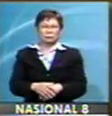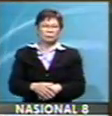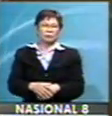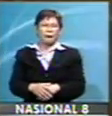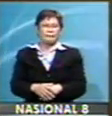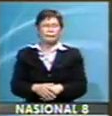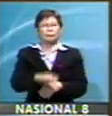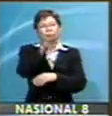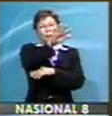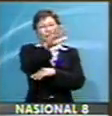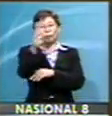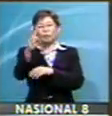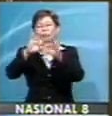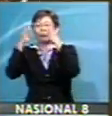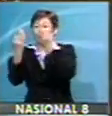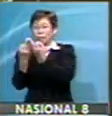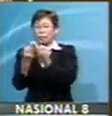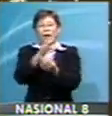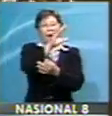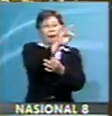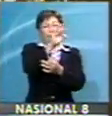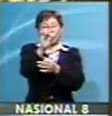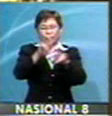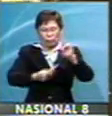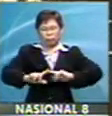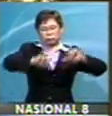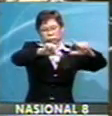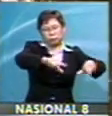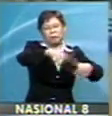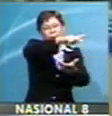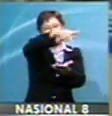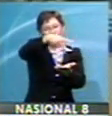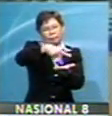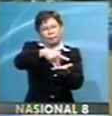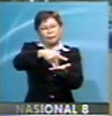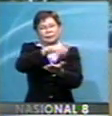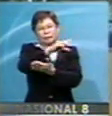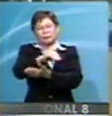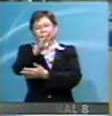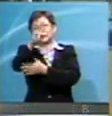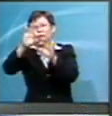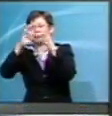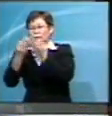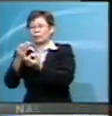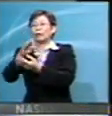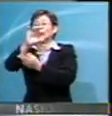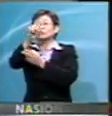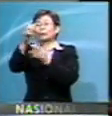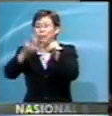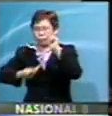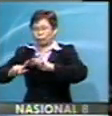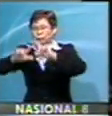atas 56 keluarga melibatkan 88 penduduk ditempatkan di plkn gesir tengah manakala en keluarga melibatkan 10